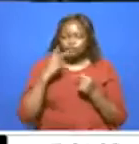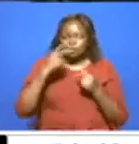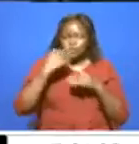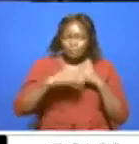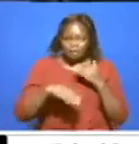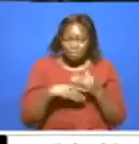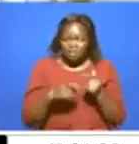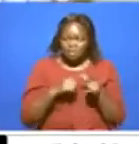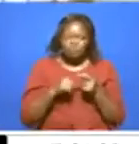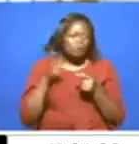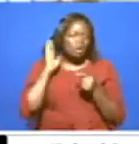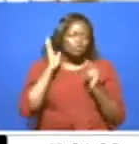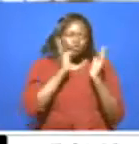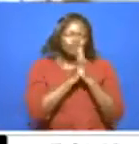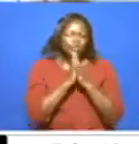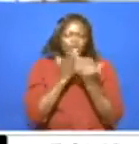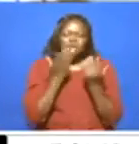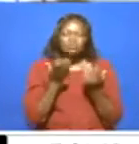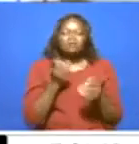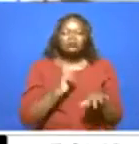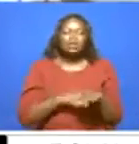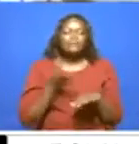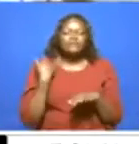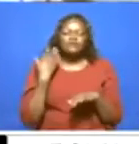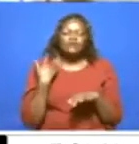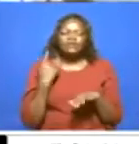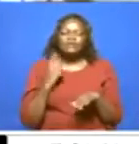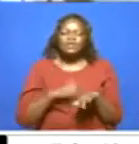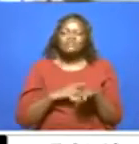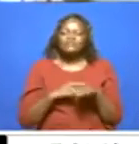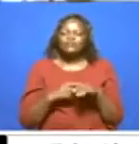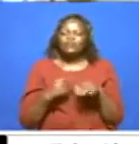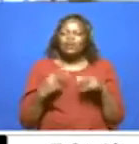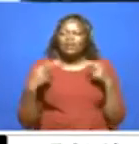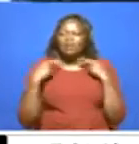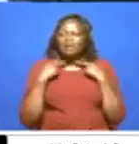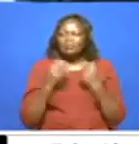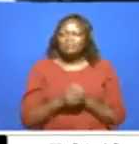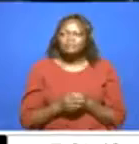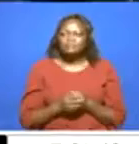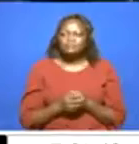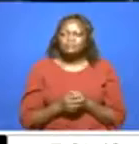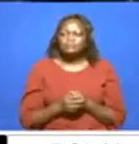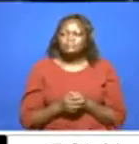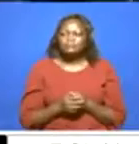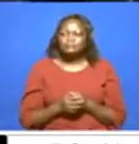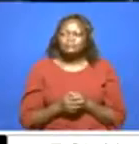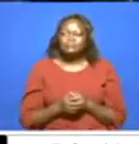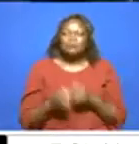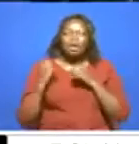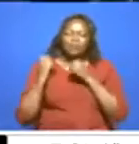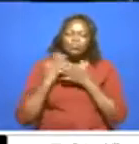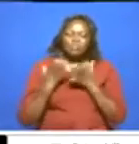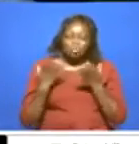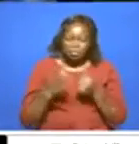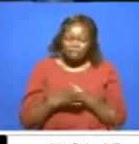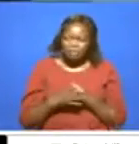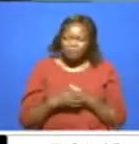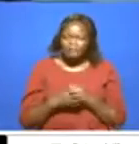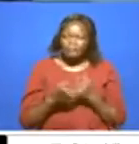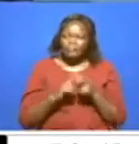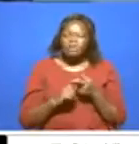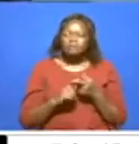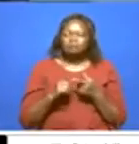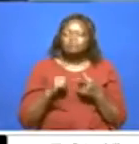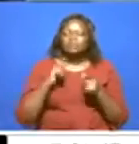na tukasikia ilikuwa wakati wa mabeberu, tulikuwa tunasikia ilikuwa inaitwa Kariokor, Kariokor. Maslaves wakishikwa wanawekwa